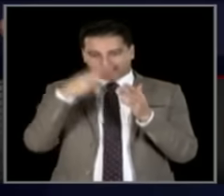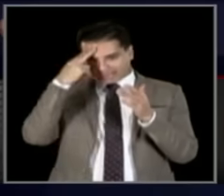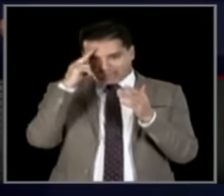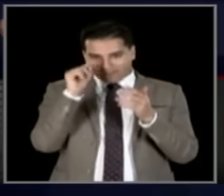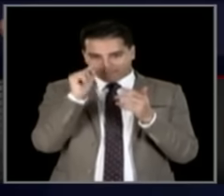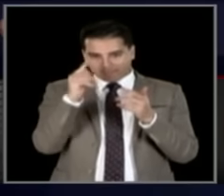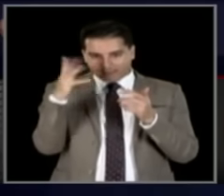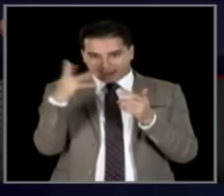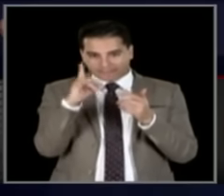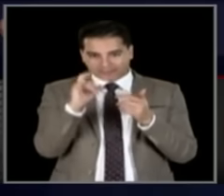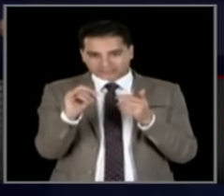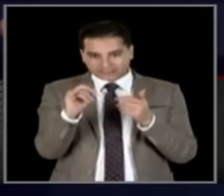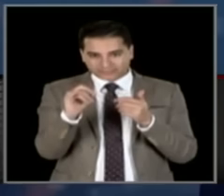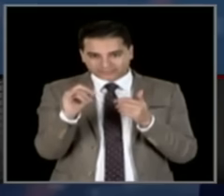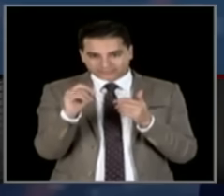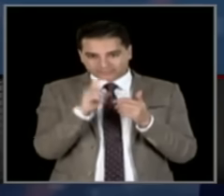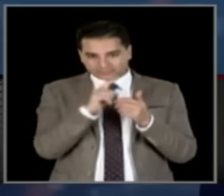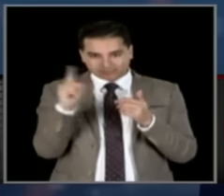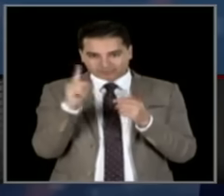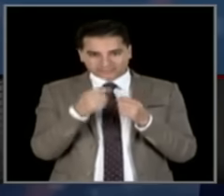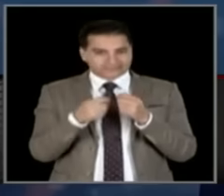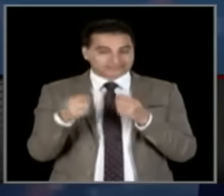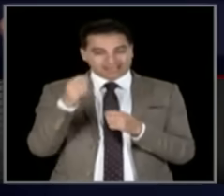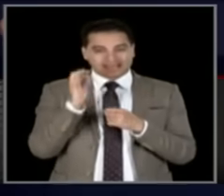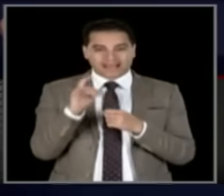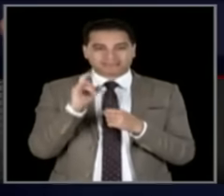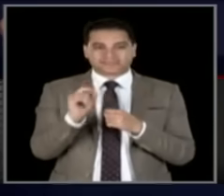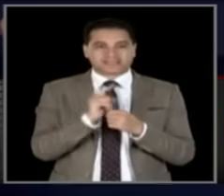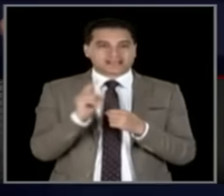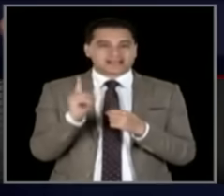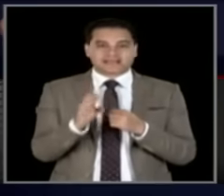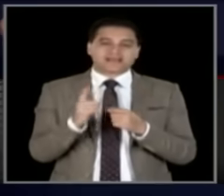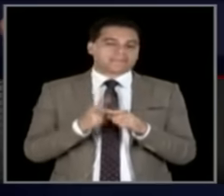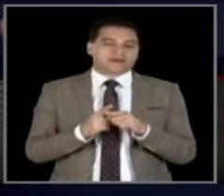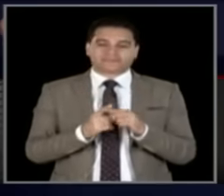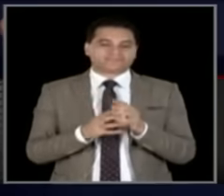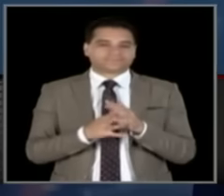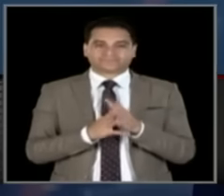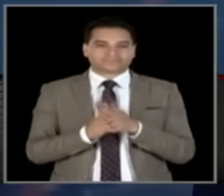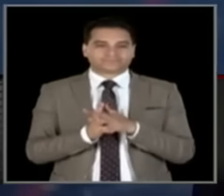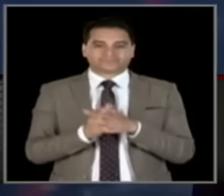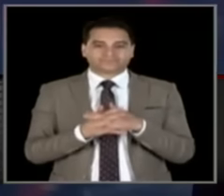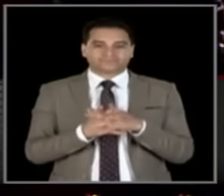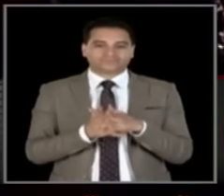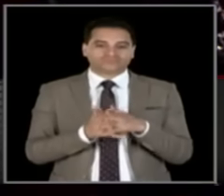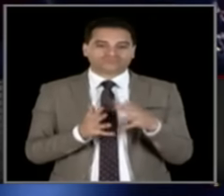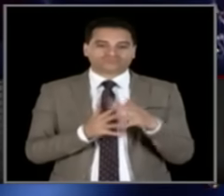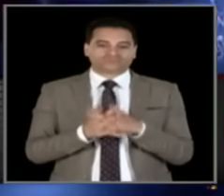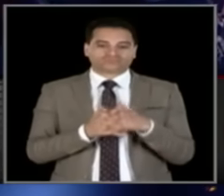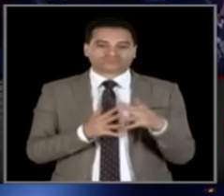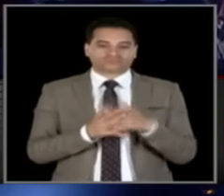خمسين. هتكتبي 50 حرف؟ أكتر من كده بكتير طبعاً. إجابة خاطئة.